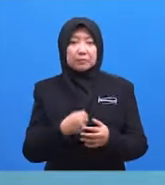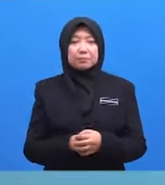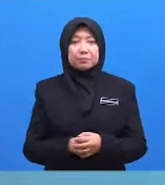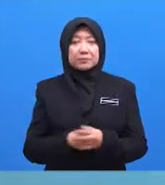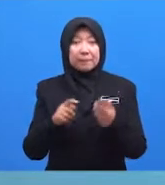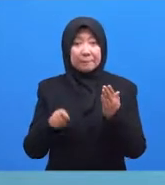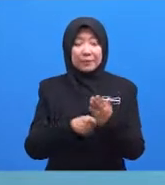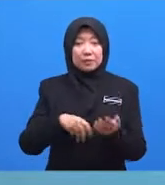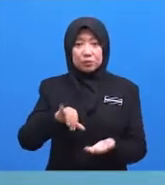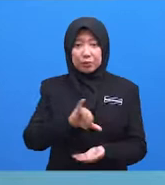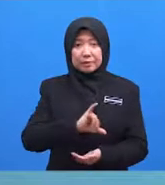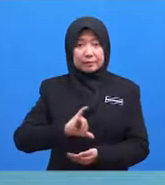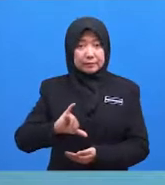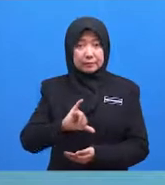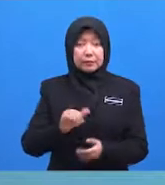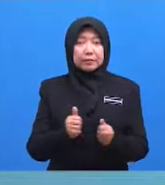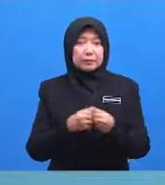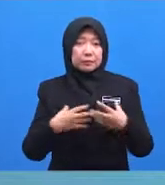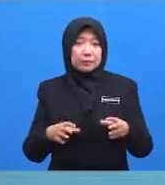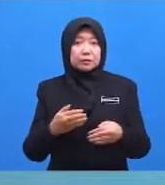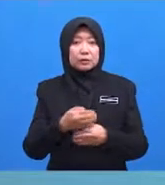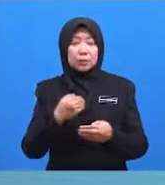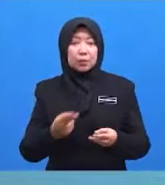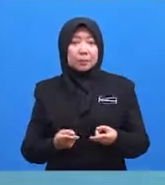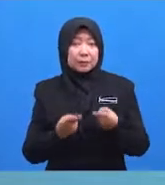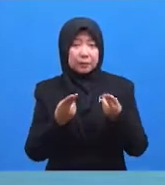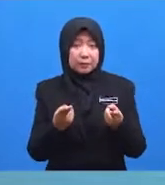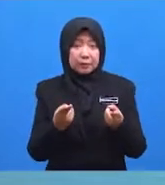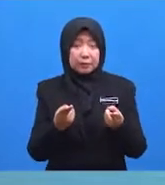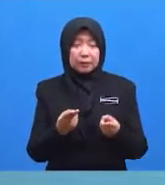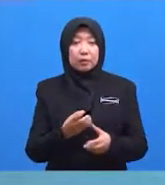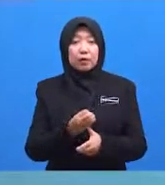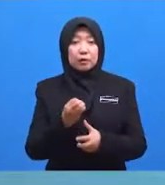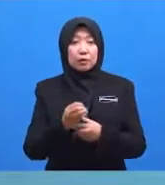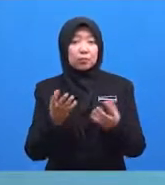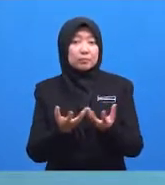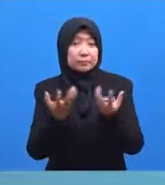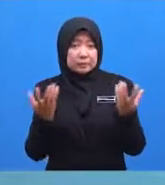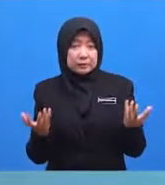Tambahkan dressing dengan segera sebelum dihidangkan atau hidang